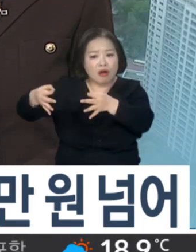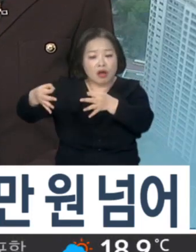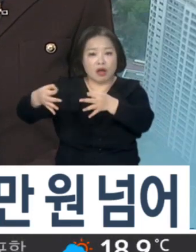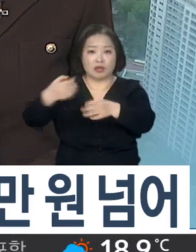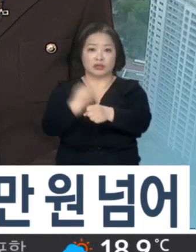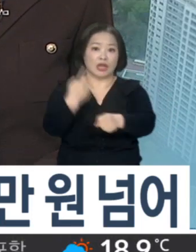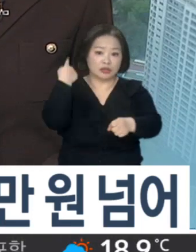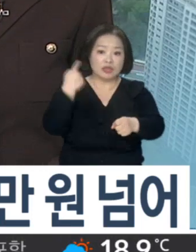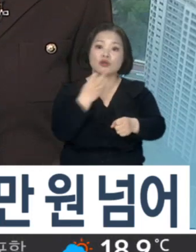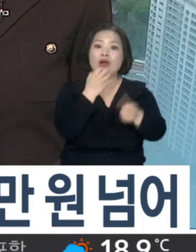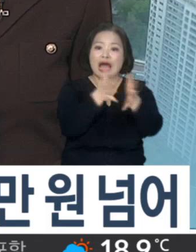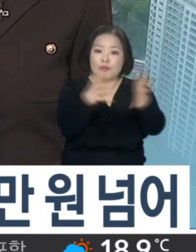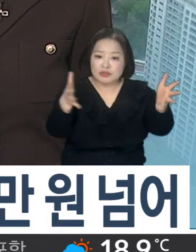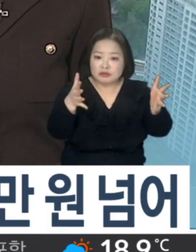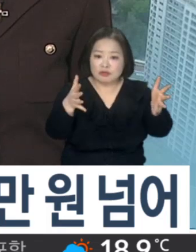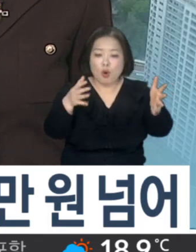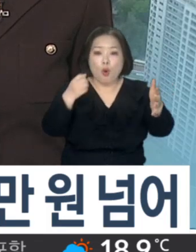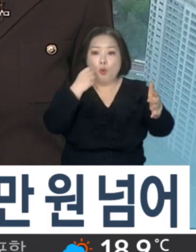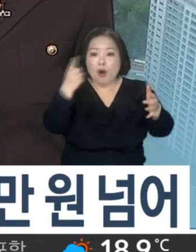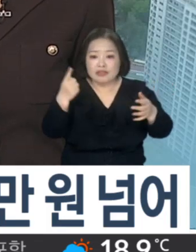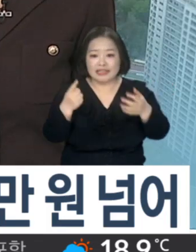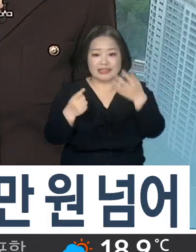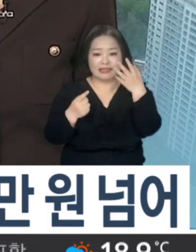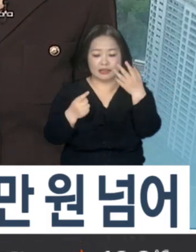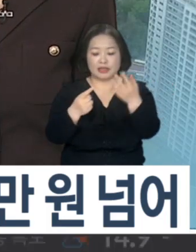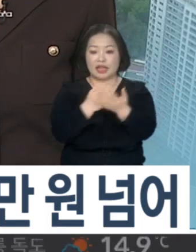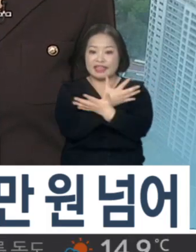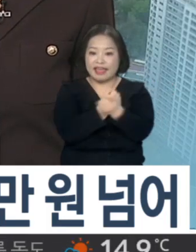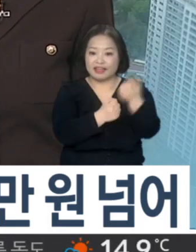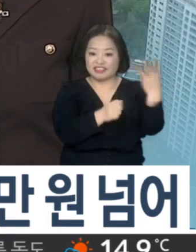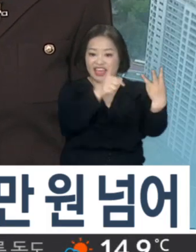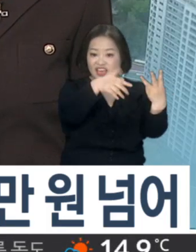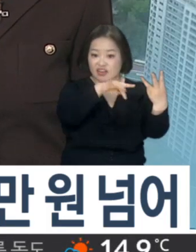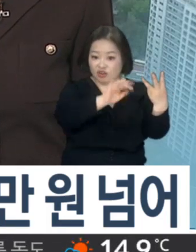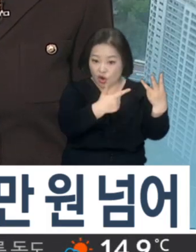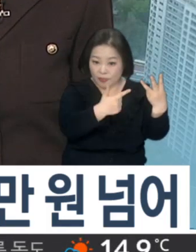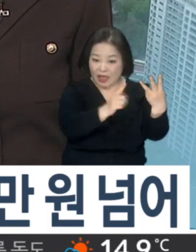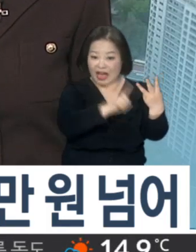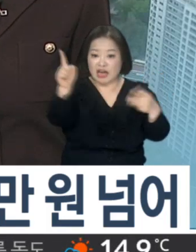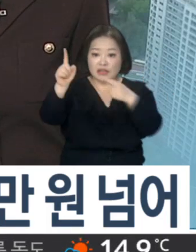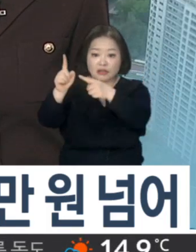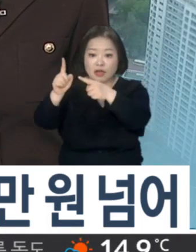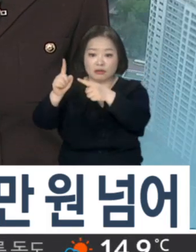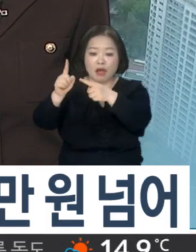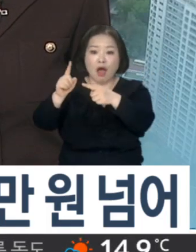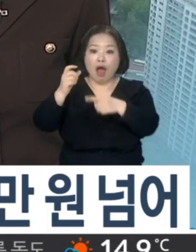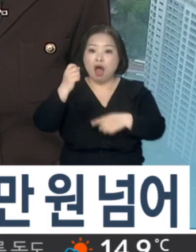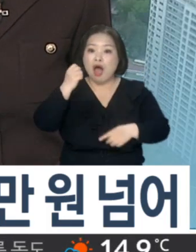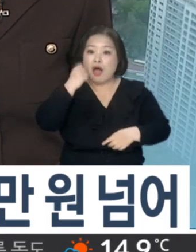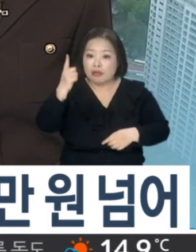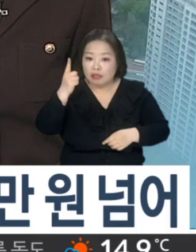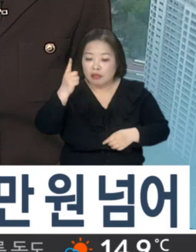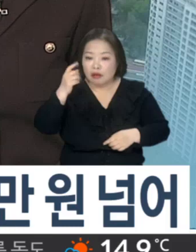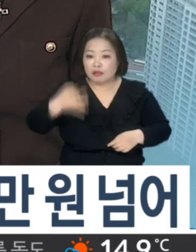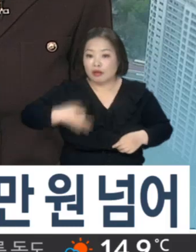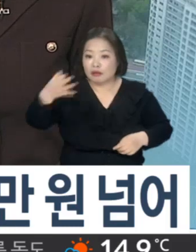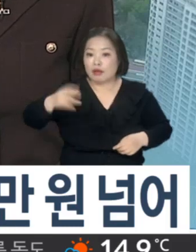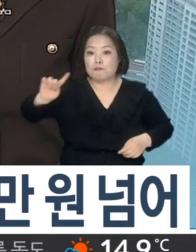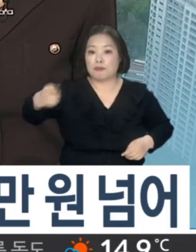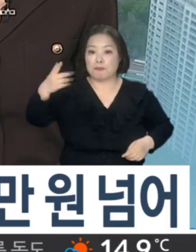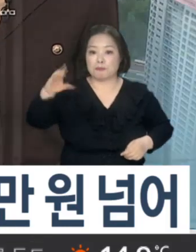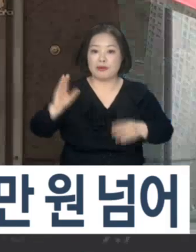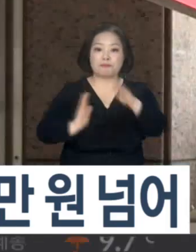지난해 서울 아파트 월세 계약 세 건 중 한 건은 100만 원 이상으로 조사됐습니다 박효정 기자가 보도합니다